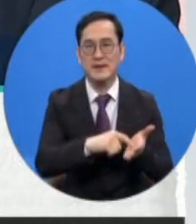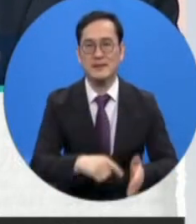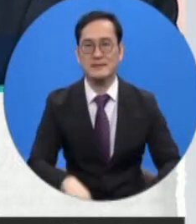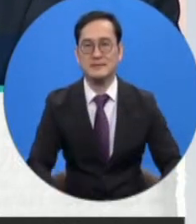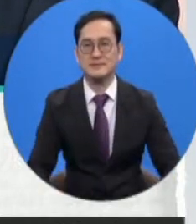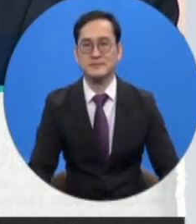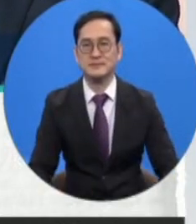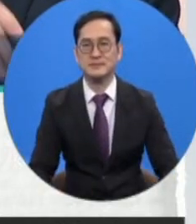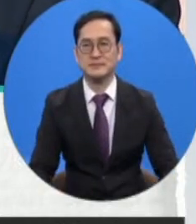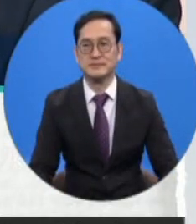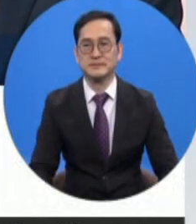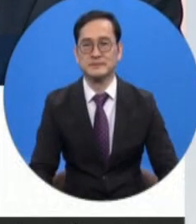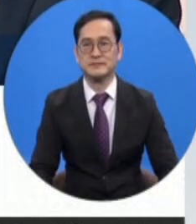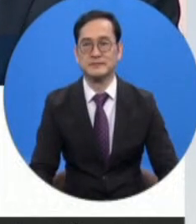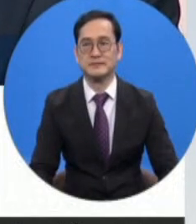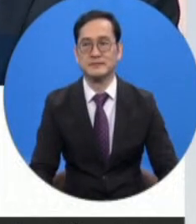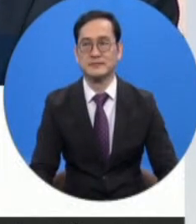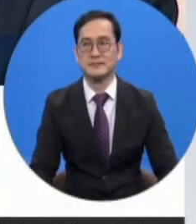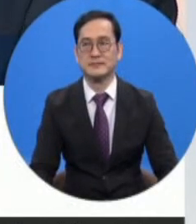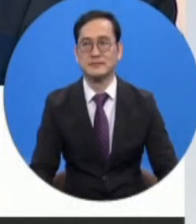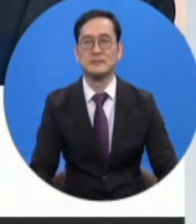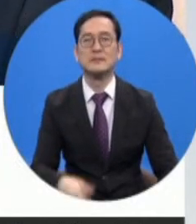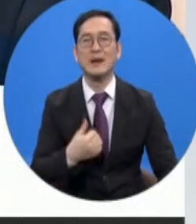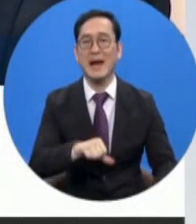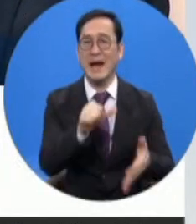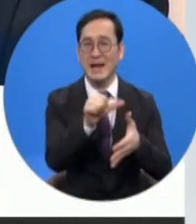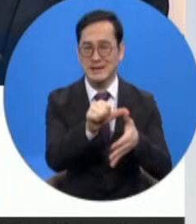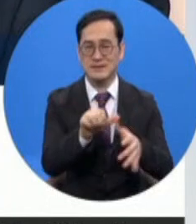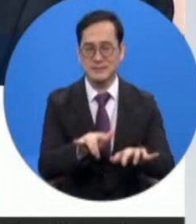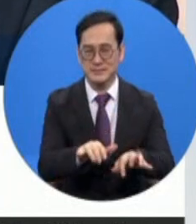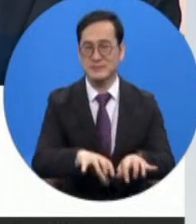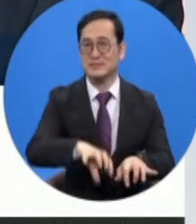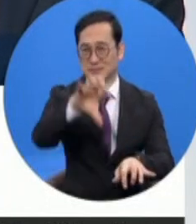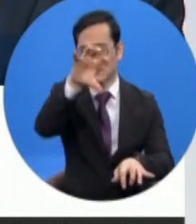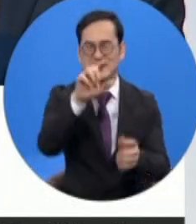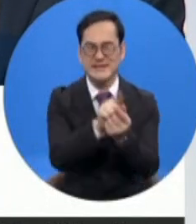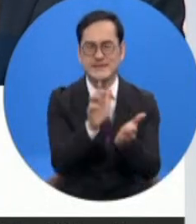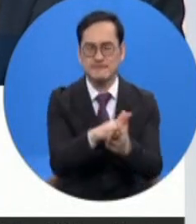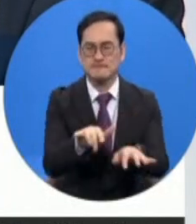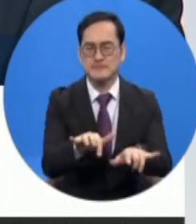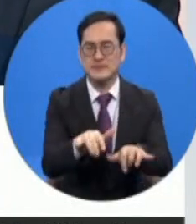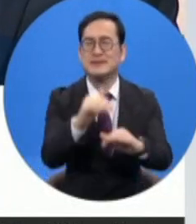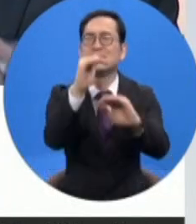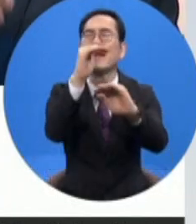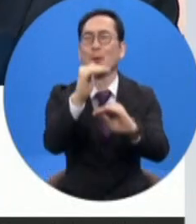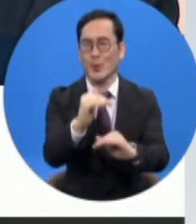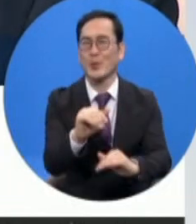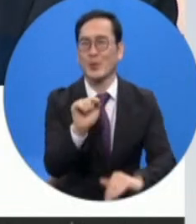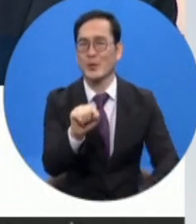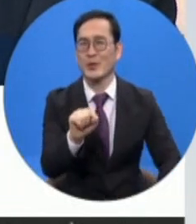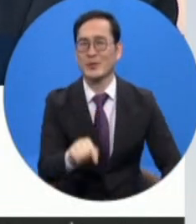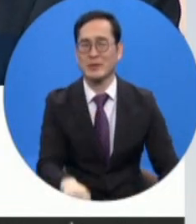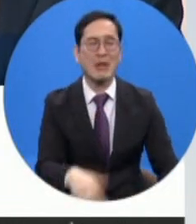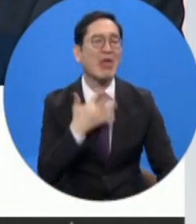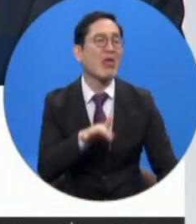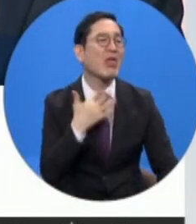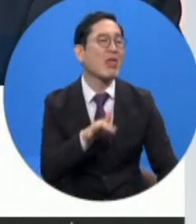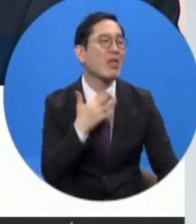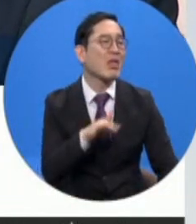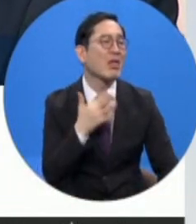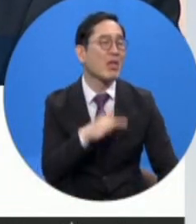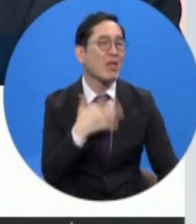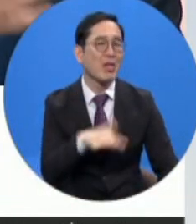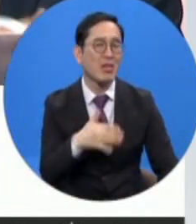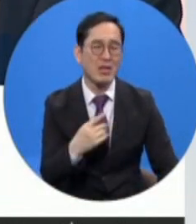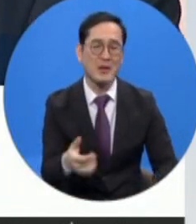논란의 시작 자체가 이재명 후보의 장남이 직접 쓴 글에서 출발한 겁니다. 그렇기 때문에 만약에 이걸 부인했는데 나중에 사실로